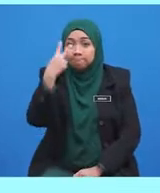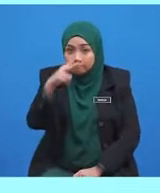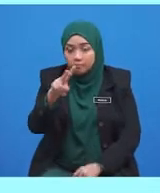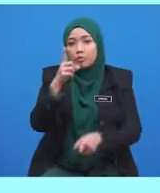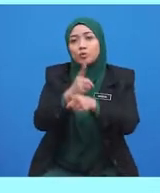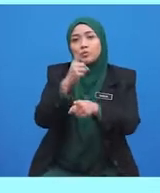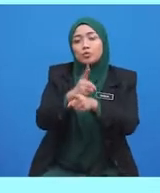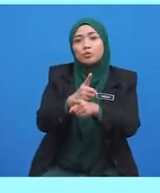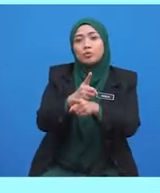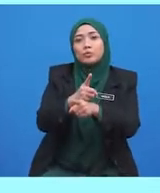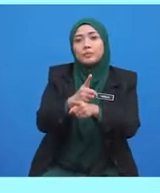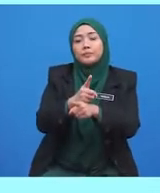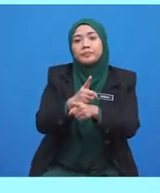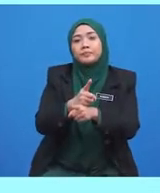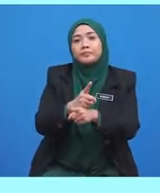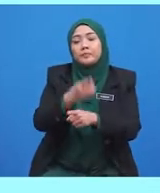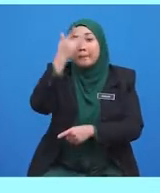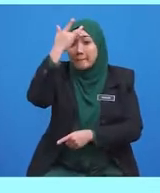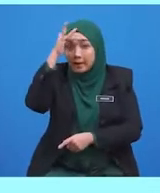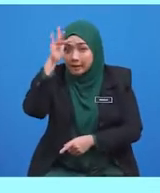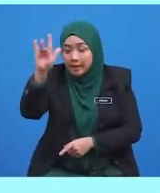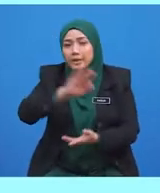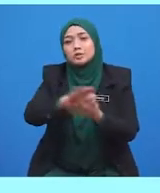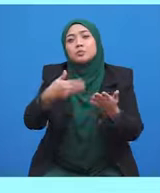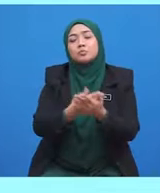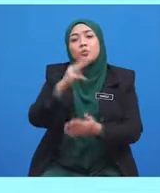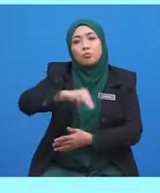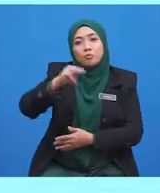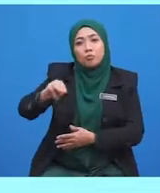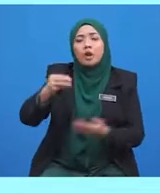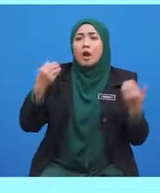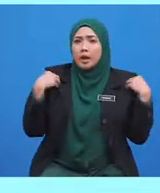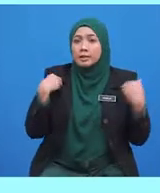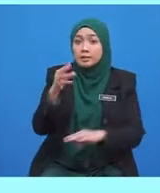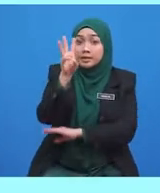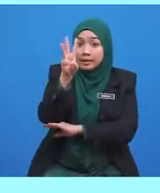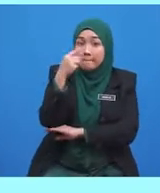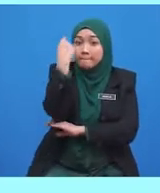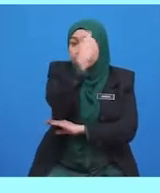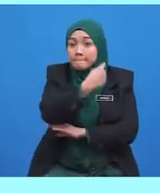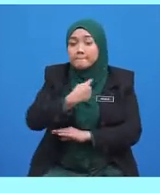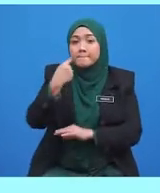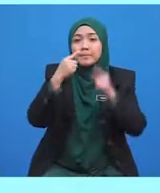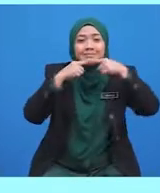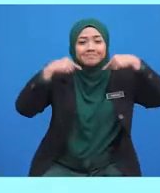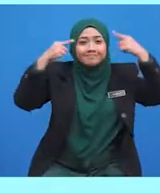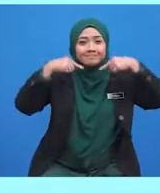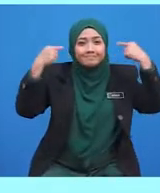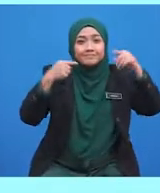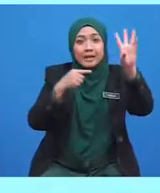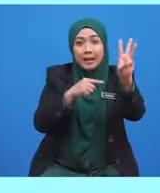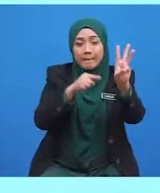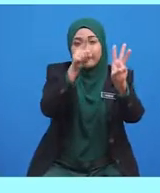Tengok betul-betul. Oh, bijak betul. Ada enam simbol senyum. Ada